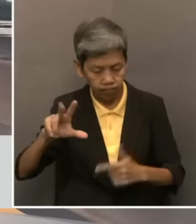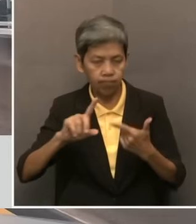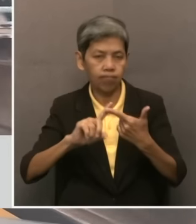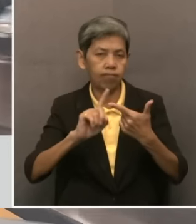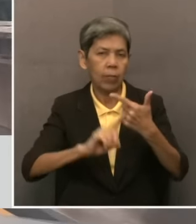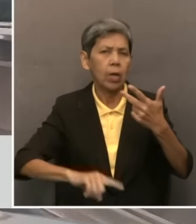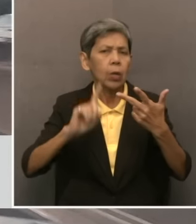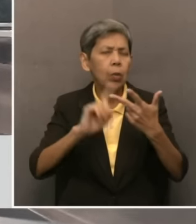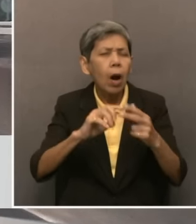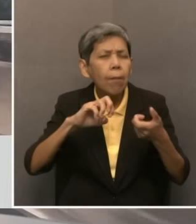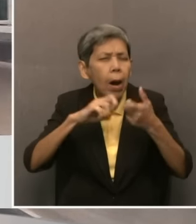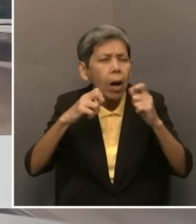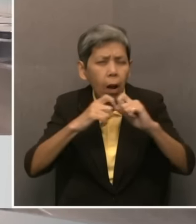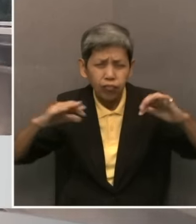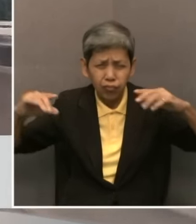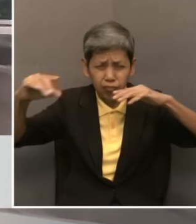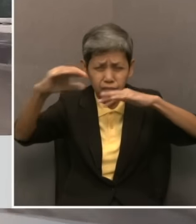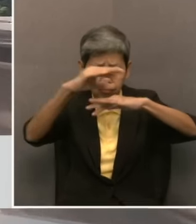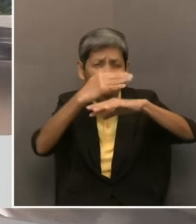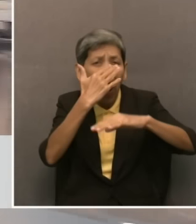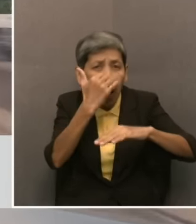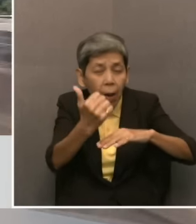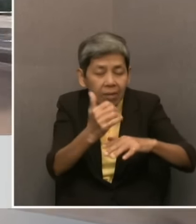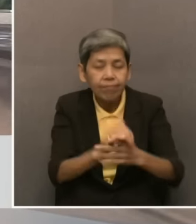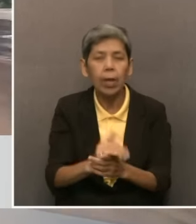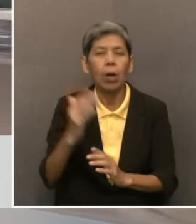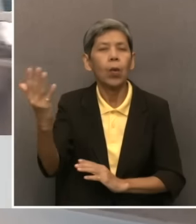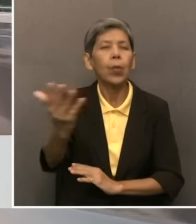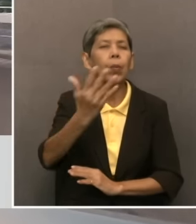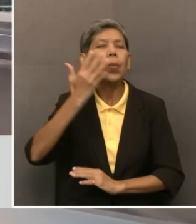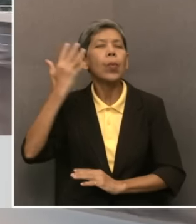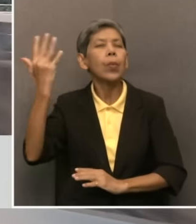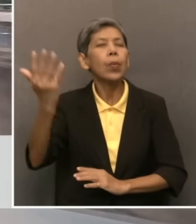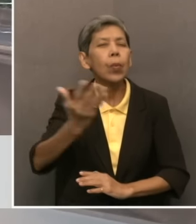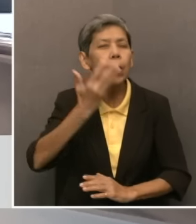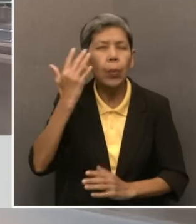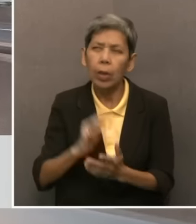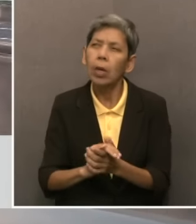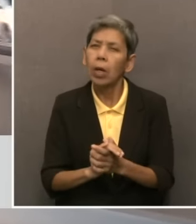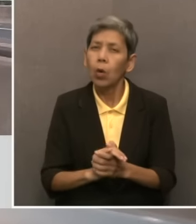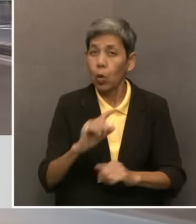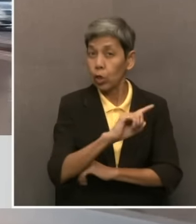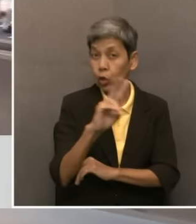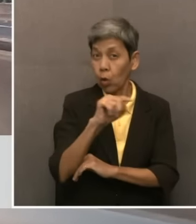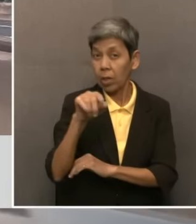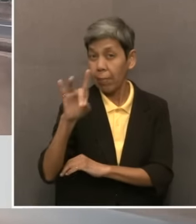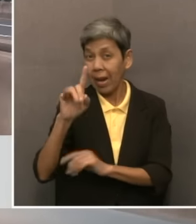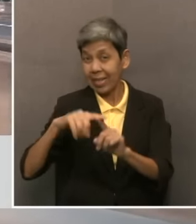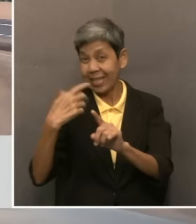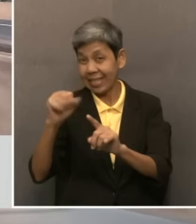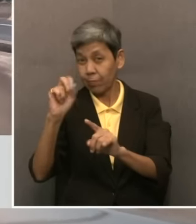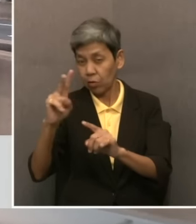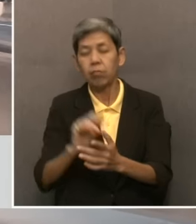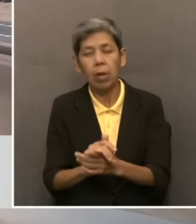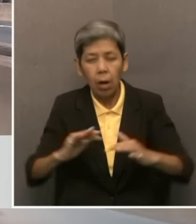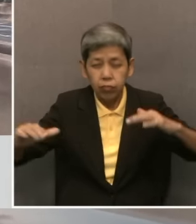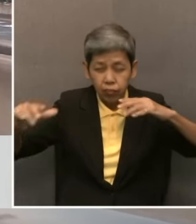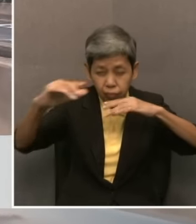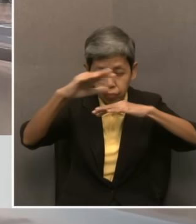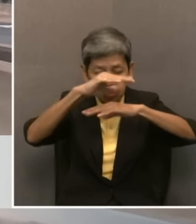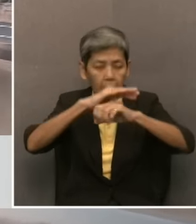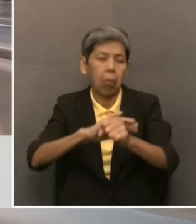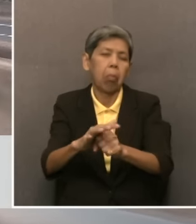ปัจจัยที่ทำให้ค่าฝุ่นมันสูงเนื่องจากว่าอากาศในช่วงนี้เนี่ย 2-8 ธันวาคมการระบายอากาศอยู่ในเกณฑ์ที่